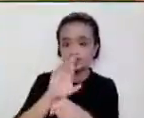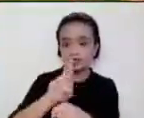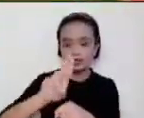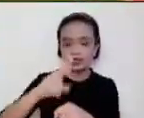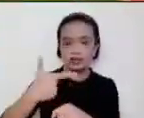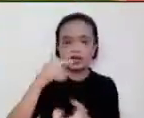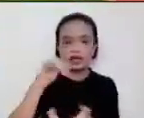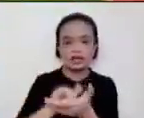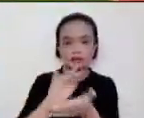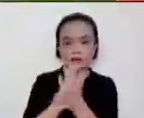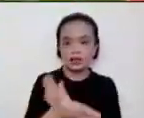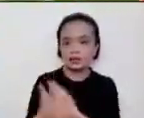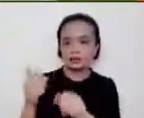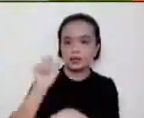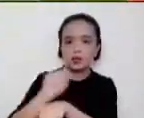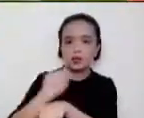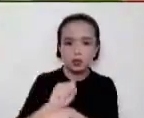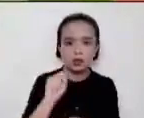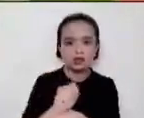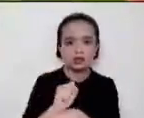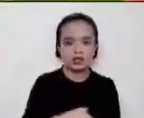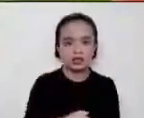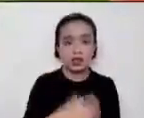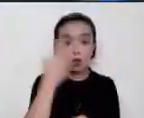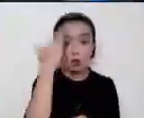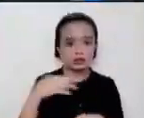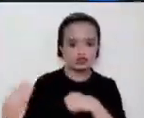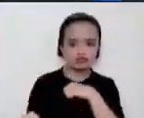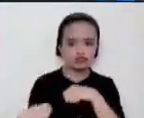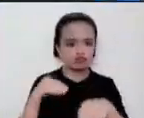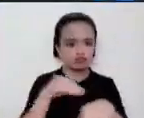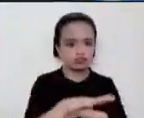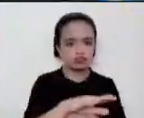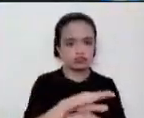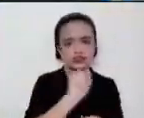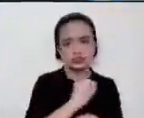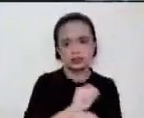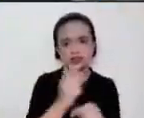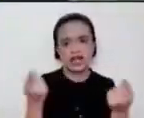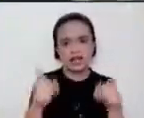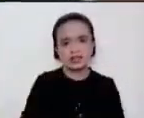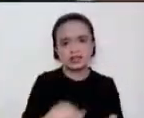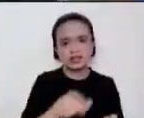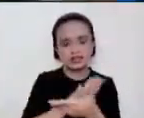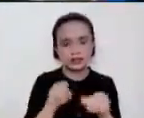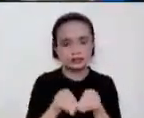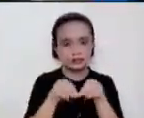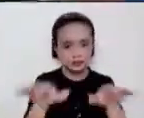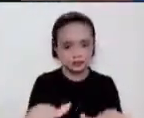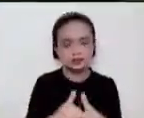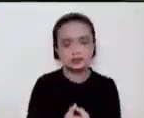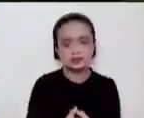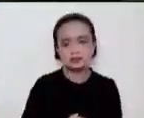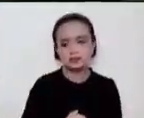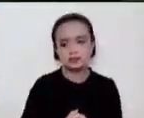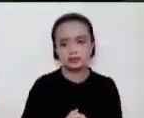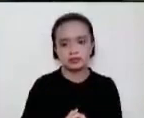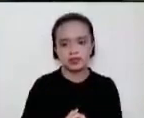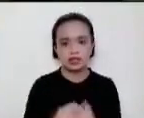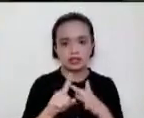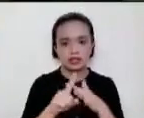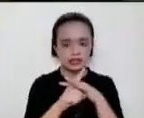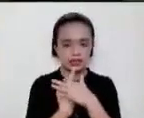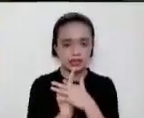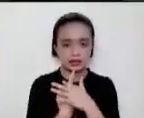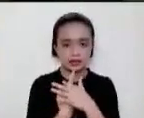katuwang pagbuhat ng maapektuhan ang kabuhayan ng dahil sa pandemya. Simula po nung